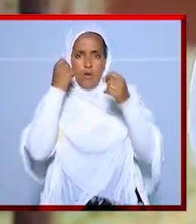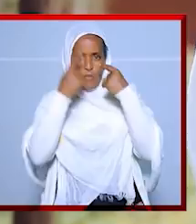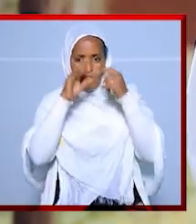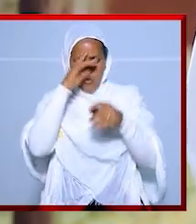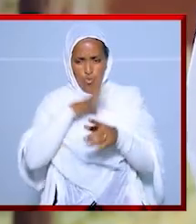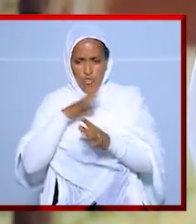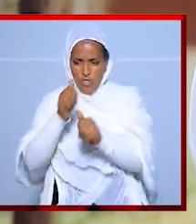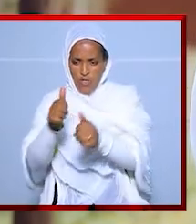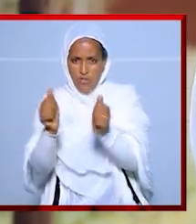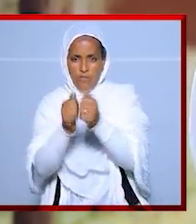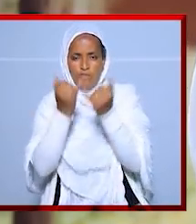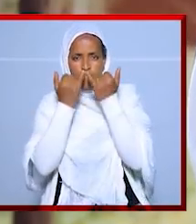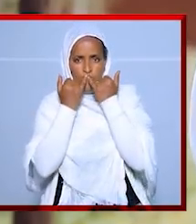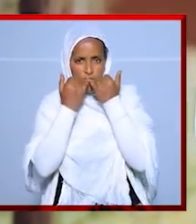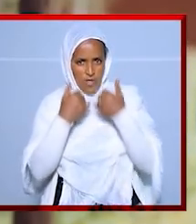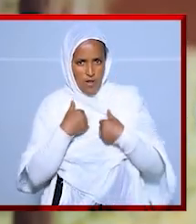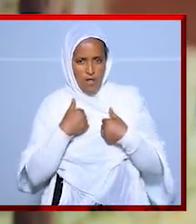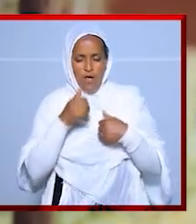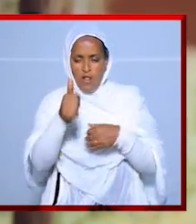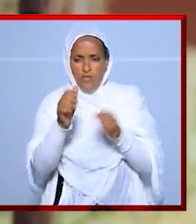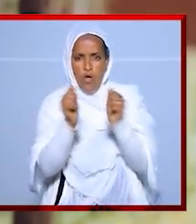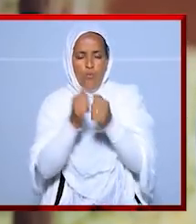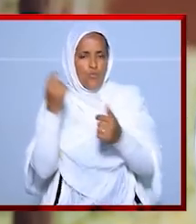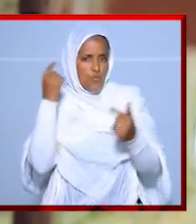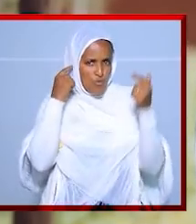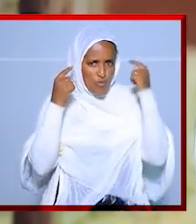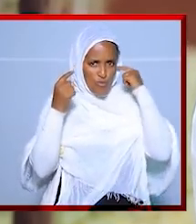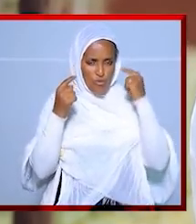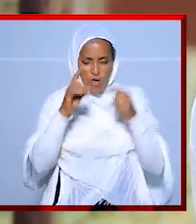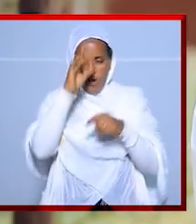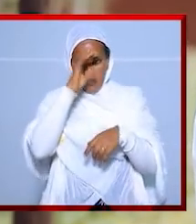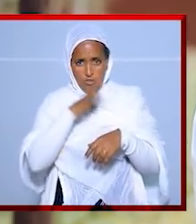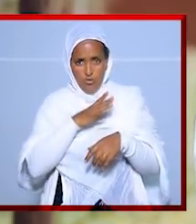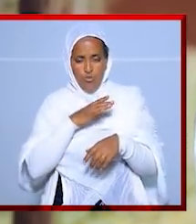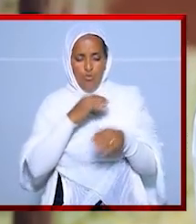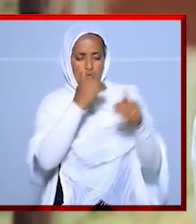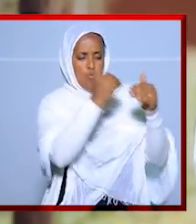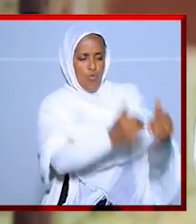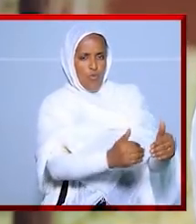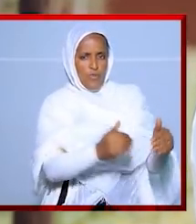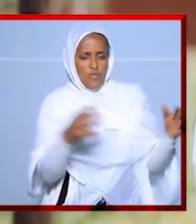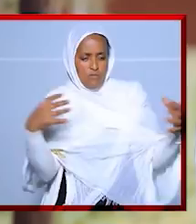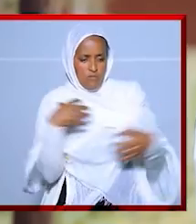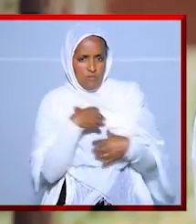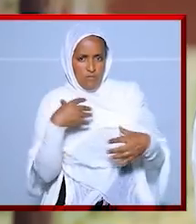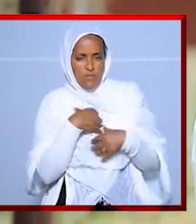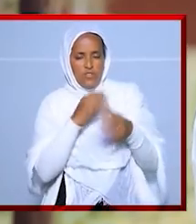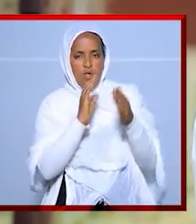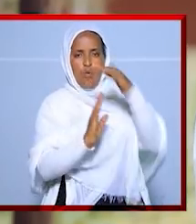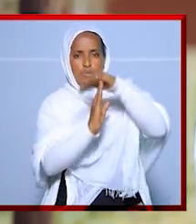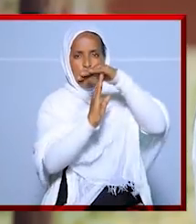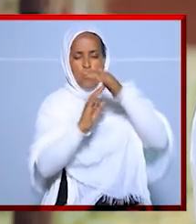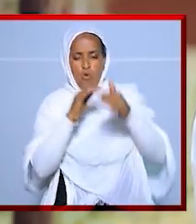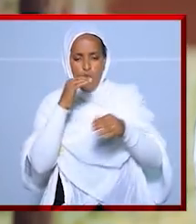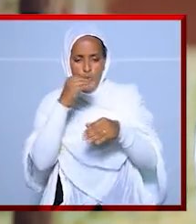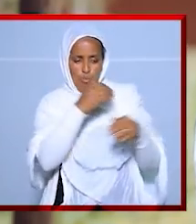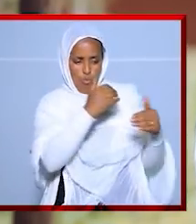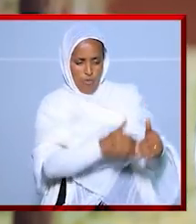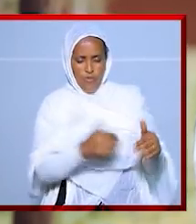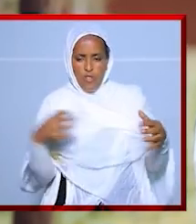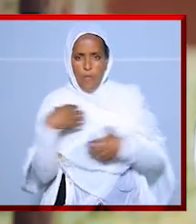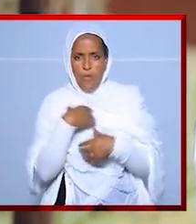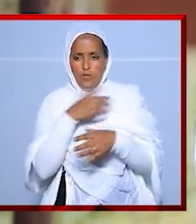ነው። ሰዎች ከራሳቸው ጋር ሲታረቁ ከራሳቸው ጋር ሲደማመጡ አንድ ሰው ለጎረቤቱ ስጋት መሆን ሲያቆም ጎረቤቶቹም